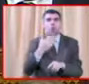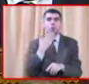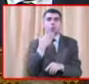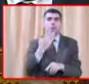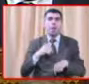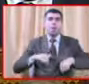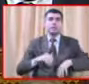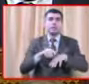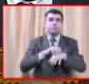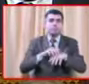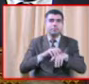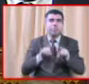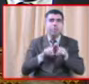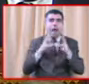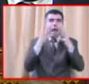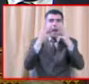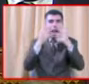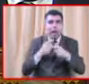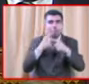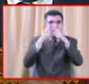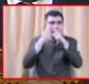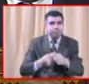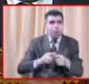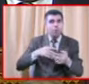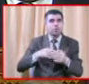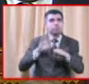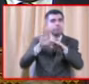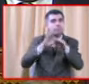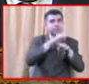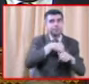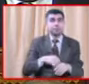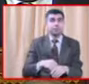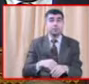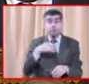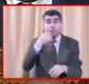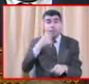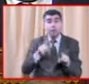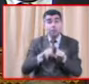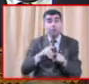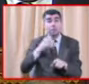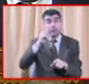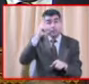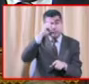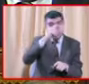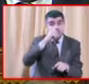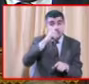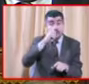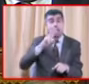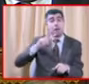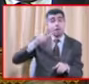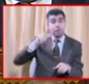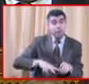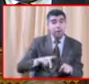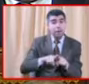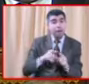ما هنالك على إطار الفيضانات، هناك وضع كارثي في مجموعة ديال الأقاليم. نسجل أن هناك تقصير